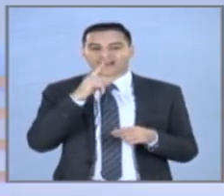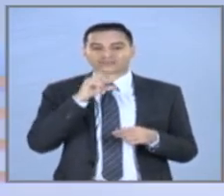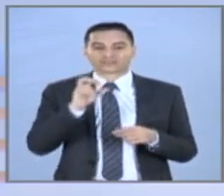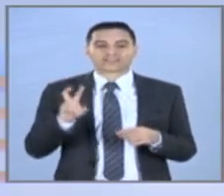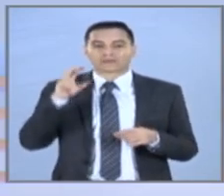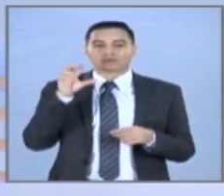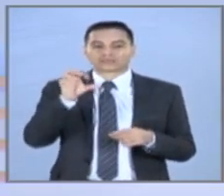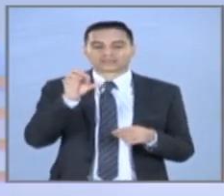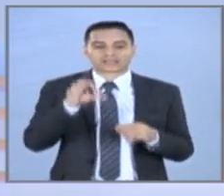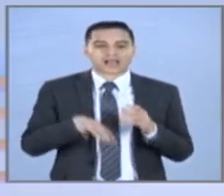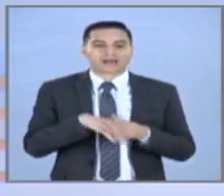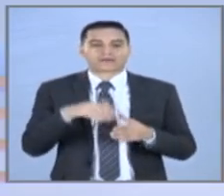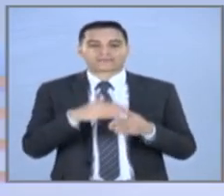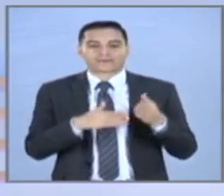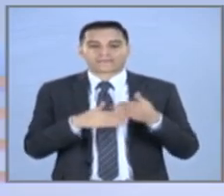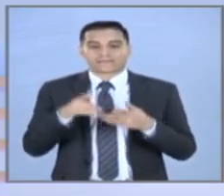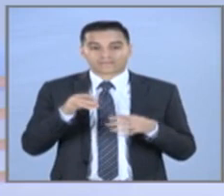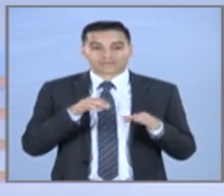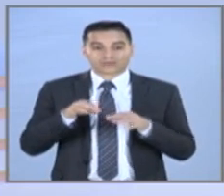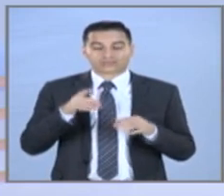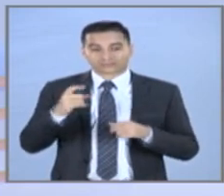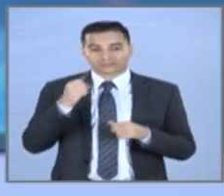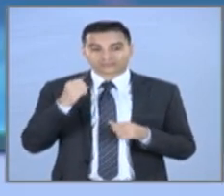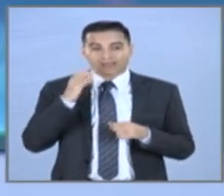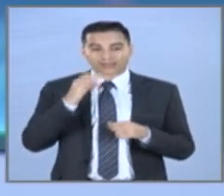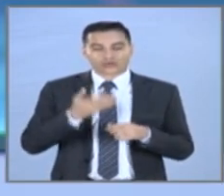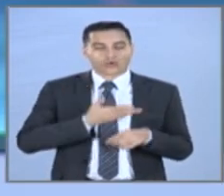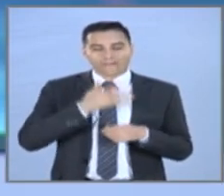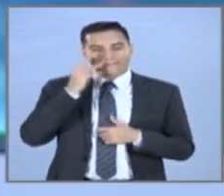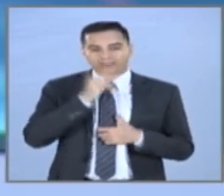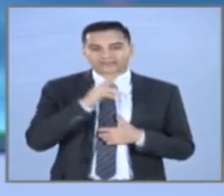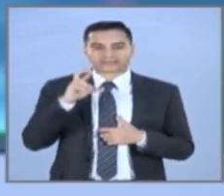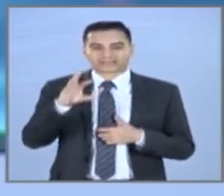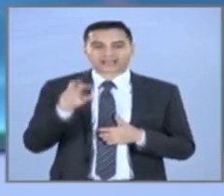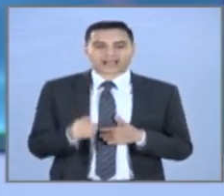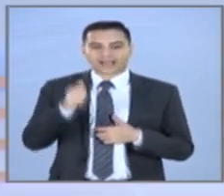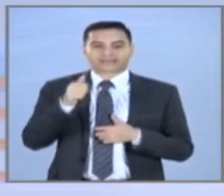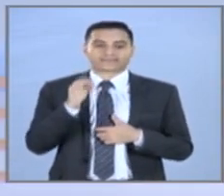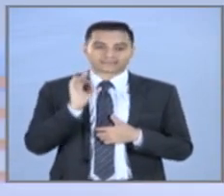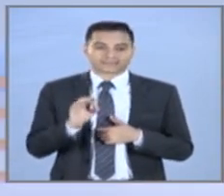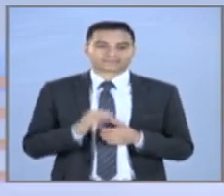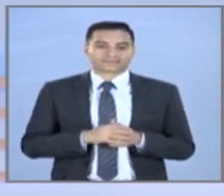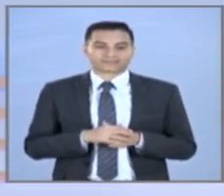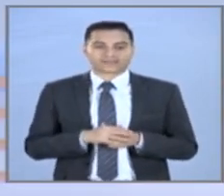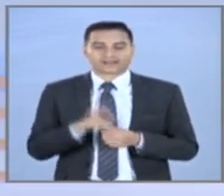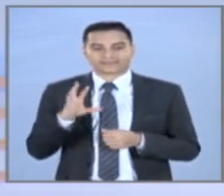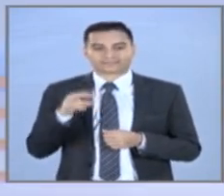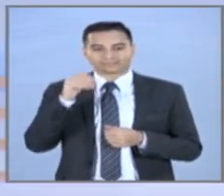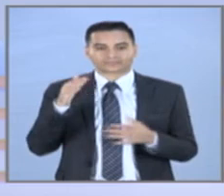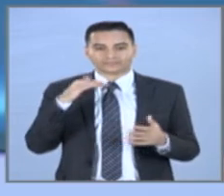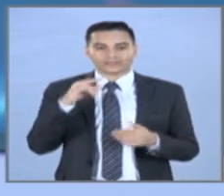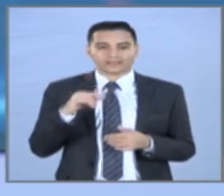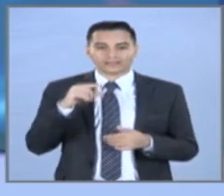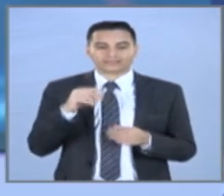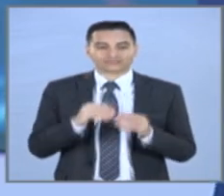لما أعادوا تجديده. أكيد عمرك ما هتنسى إن اسمها زها. زها حديد. هارد لك